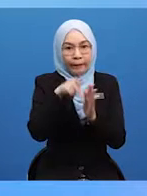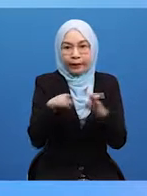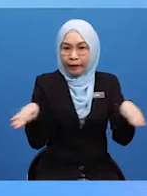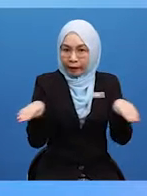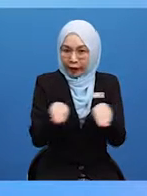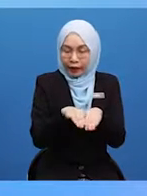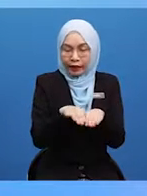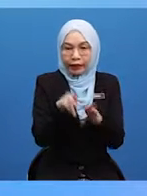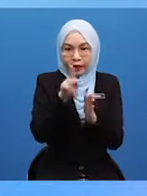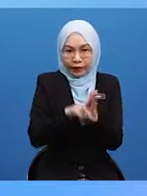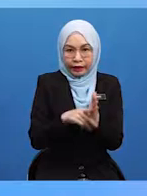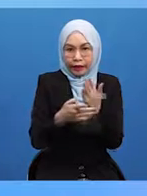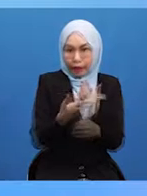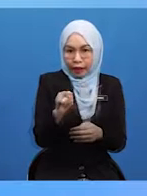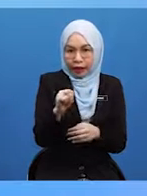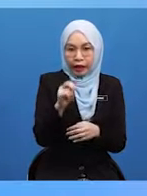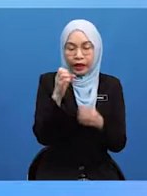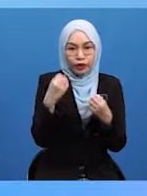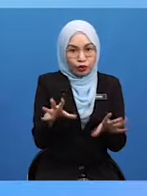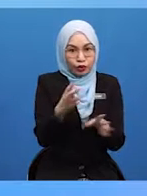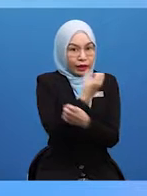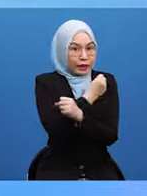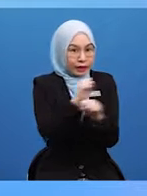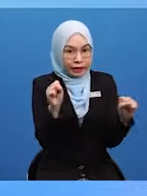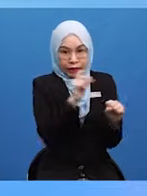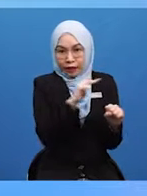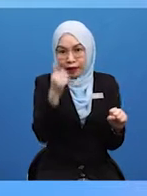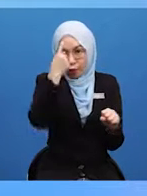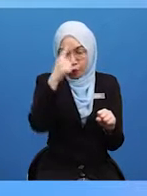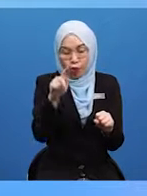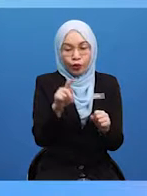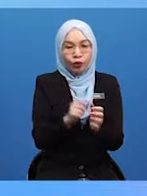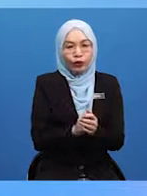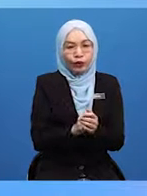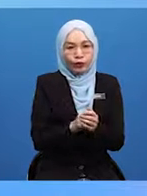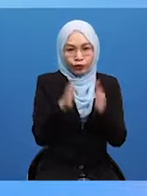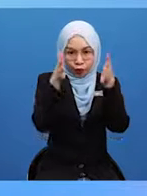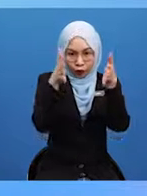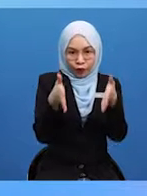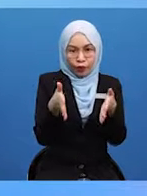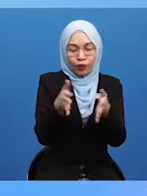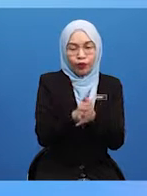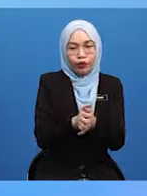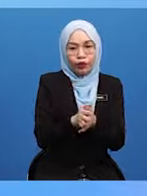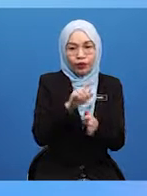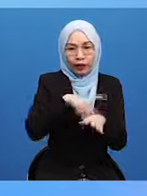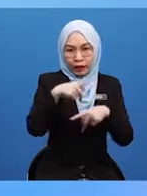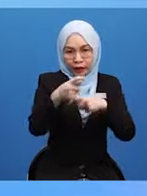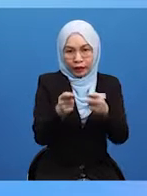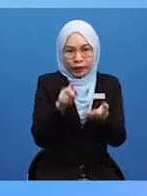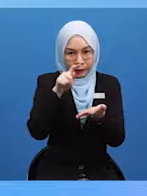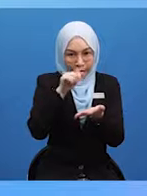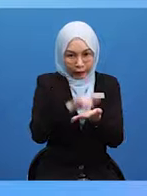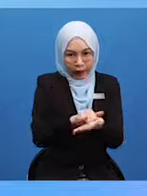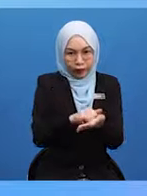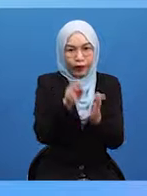yang disediakan untuk keperluan penduduk. Oleh itu, ia telah menjadikan bandar